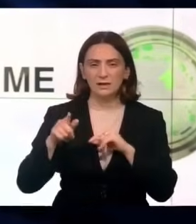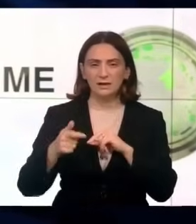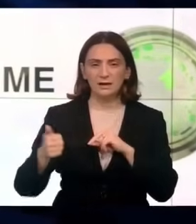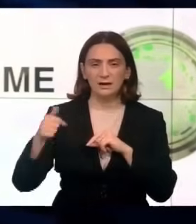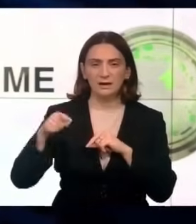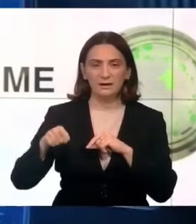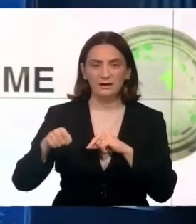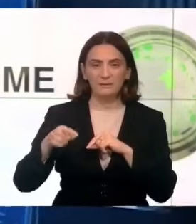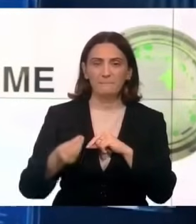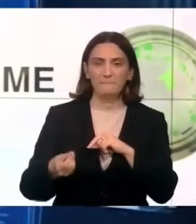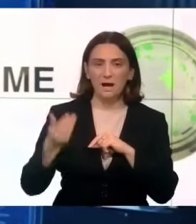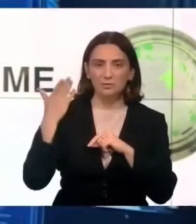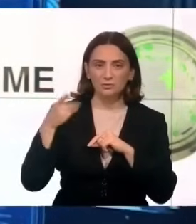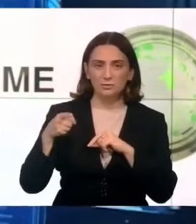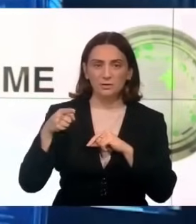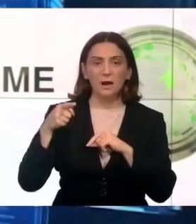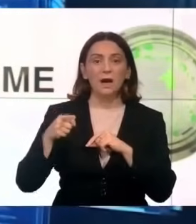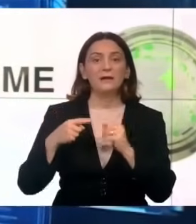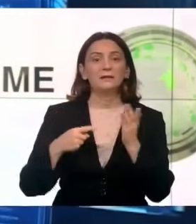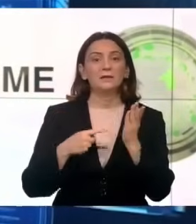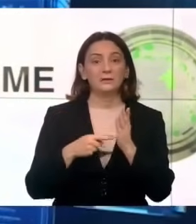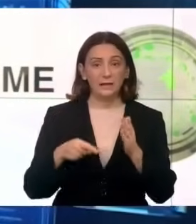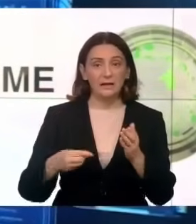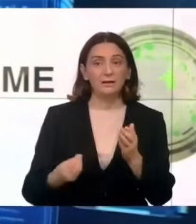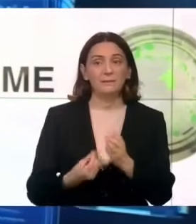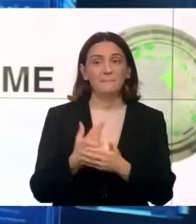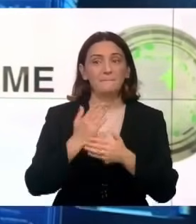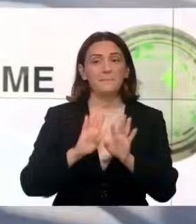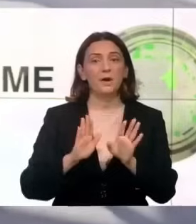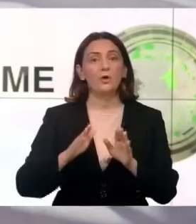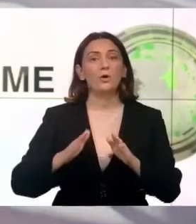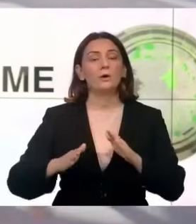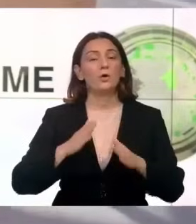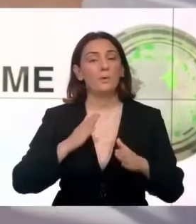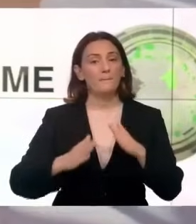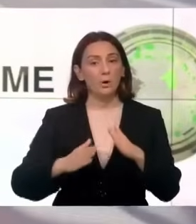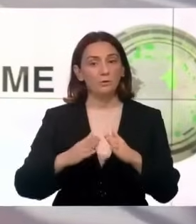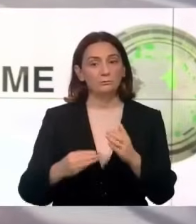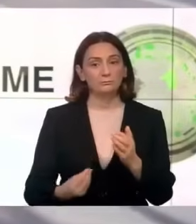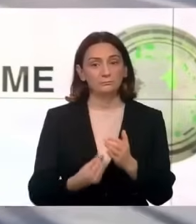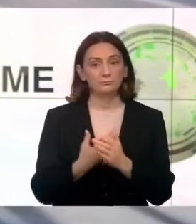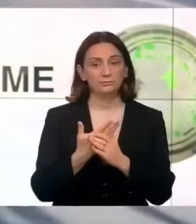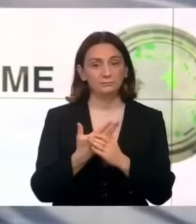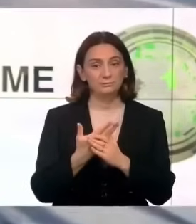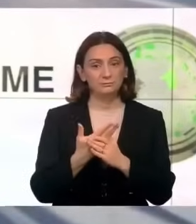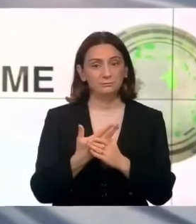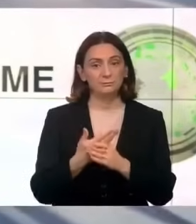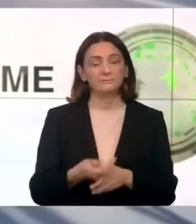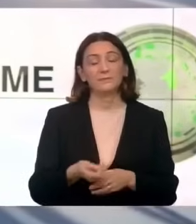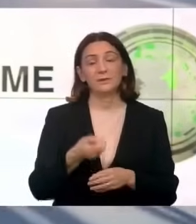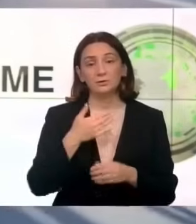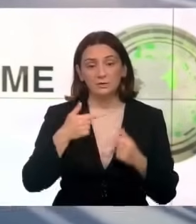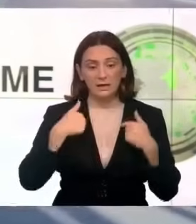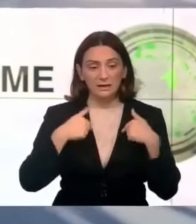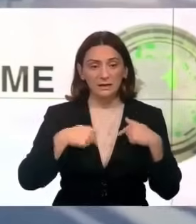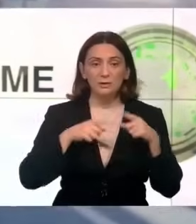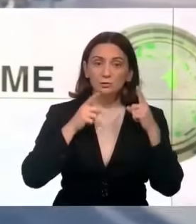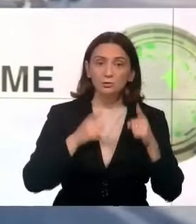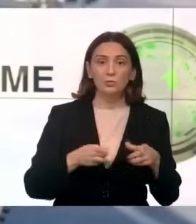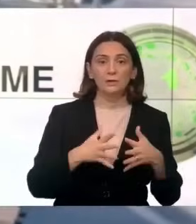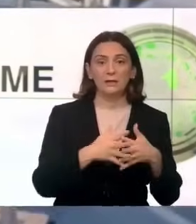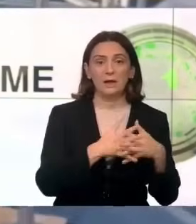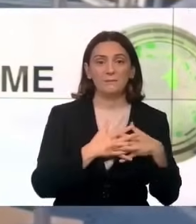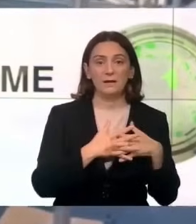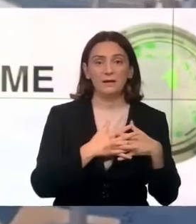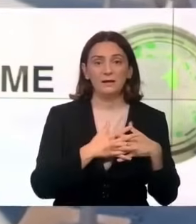bjerë viktimë e manipulimeve me këtë teknologji nga vende kundërshtare si Kina. Memorandumi ku inteligjenca artificiale cilësohet